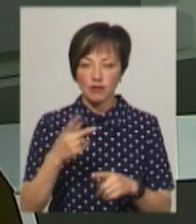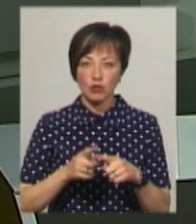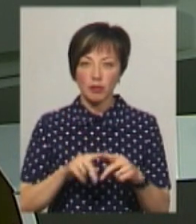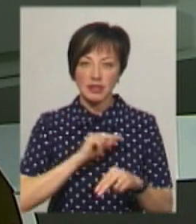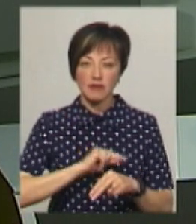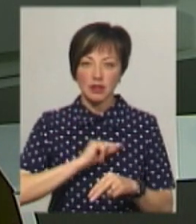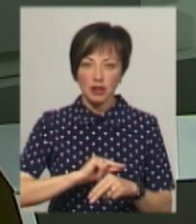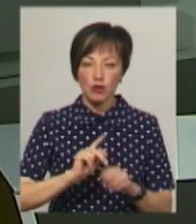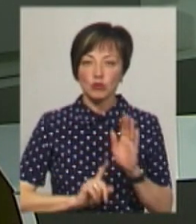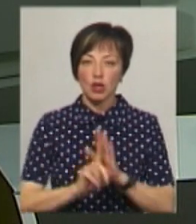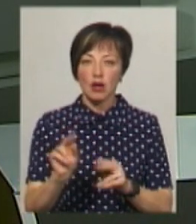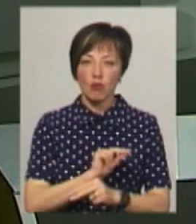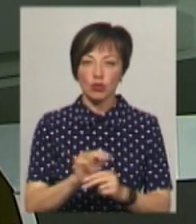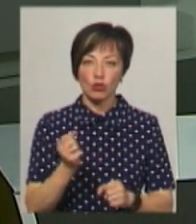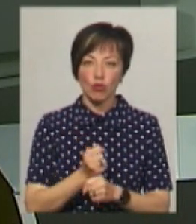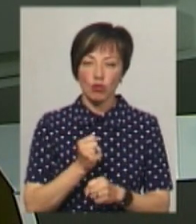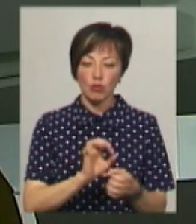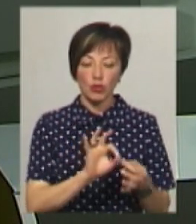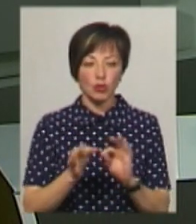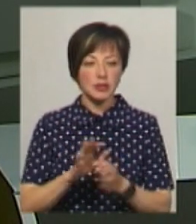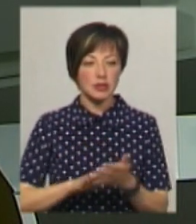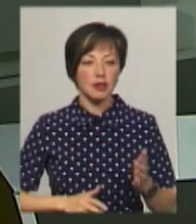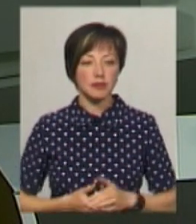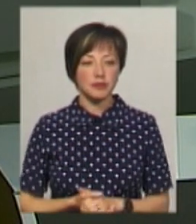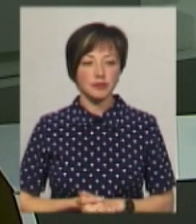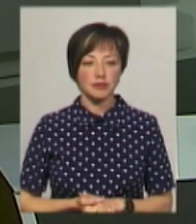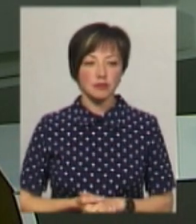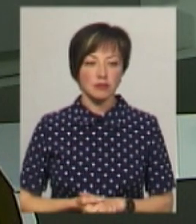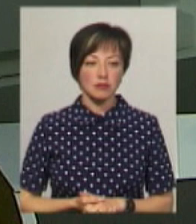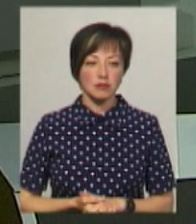водоканалу розпочали ремонтні роботи. Подробиці в сюжеті Михайла Жили.